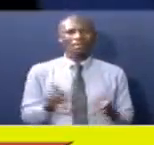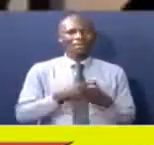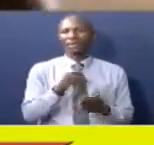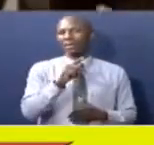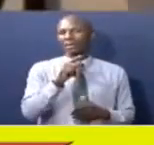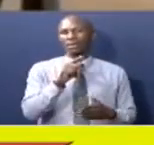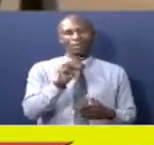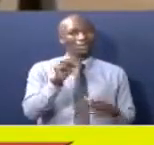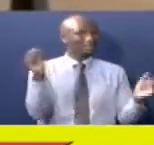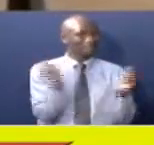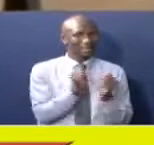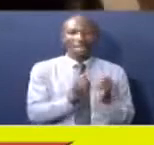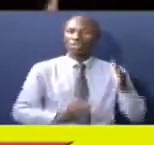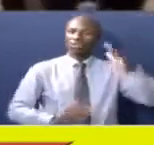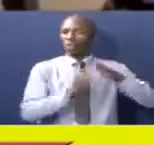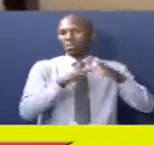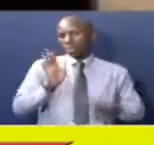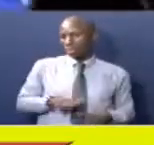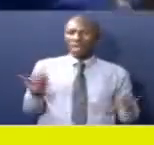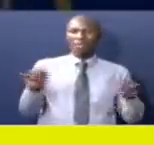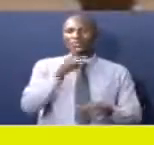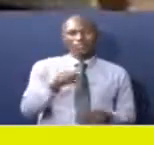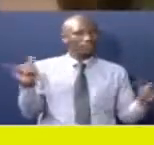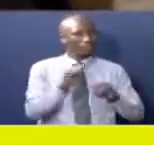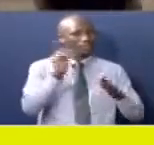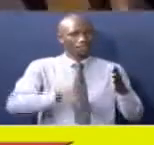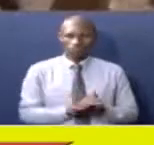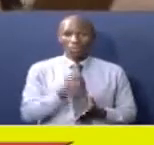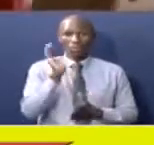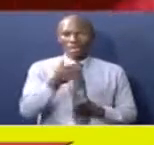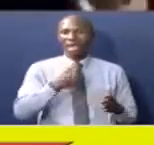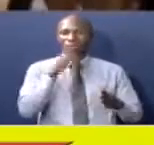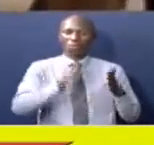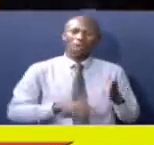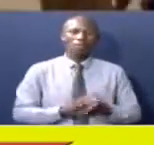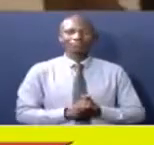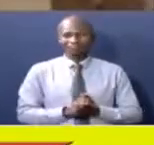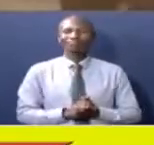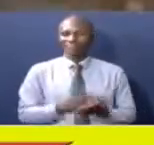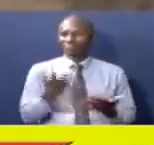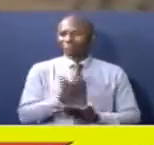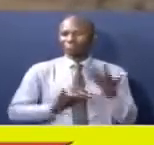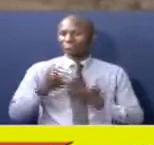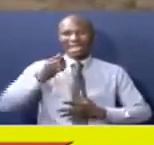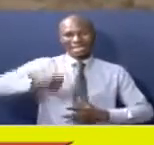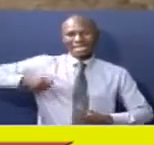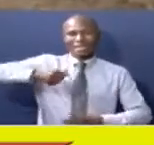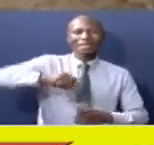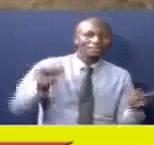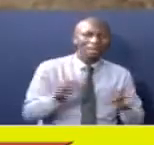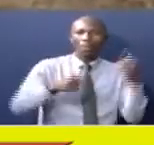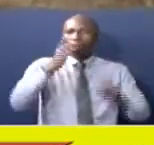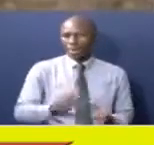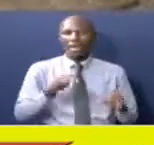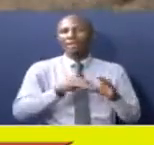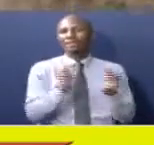kilomita ikumisi asini ngaliko yaka na aume na Indi majithi wana ilatu mita mixed relay asindi ma